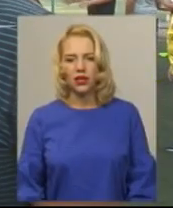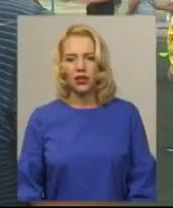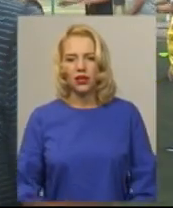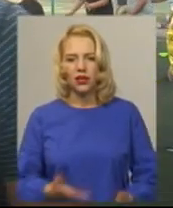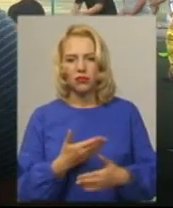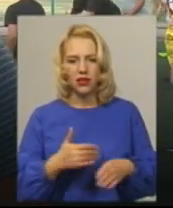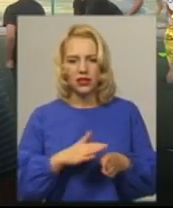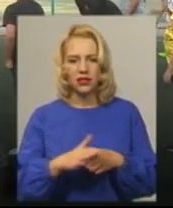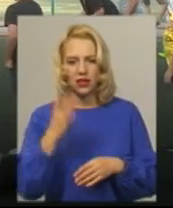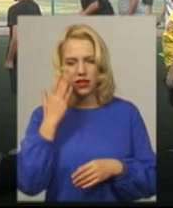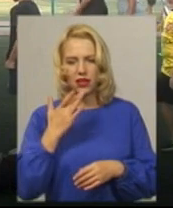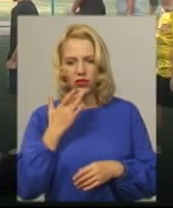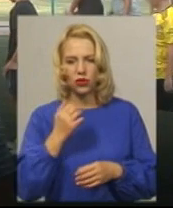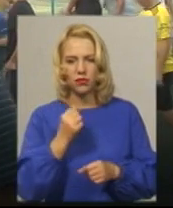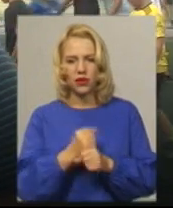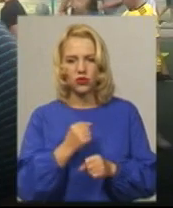літо працювали.